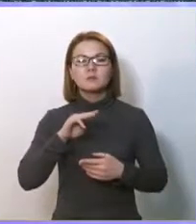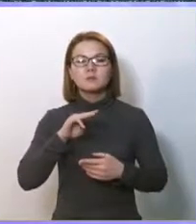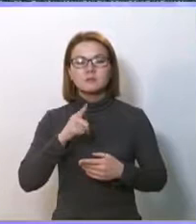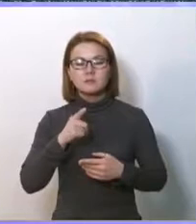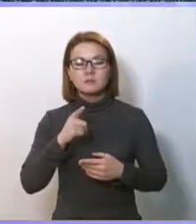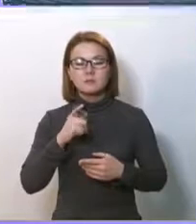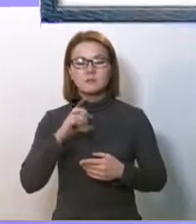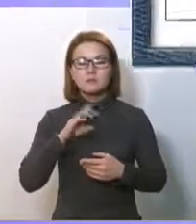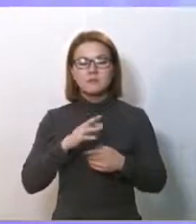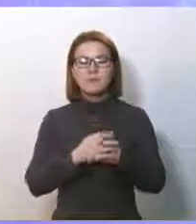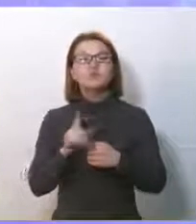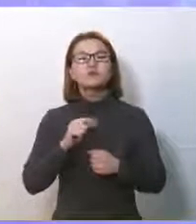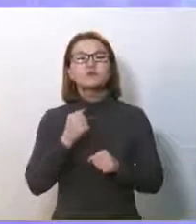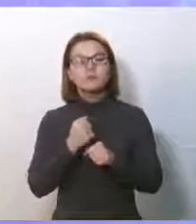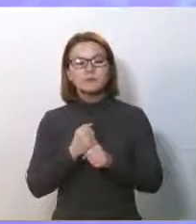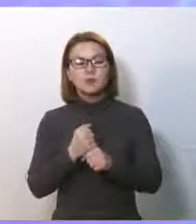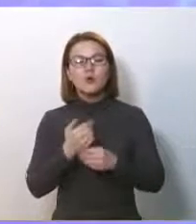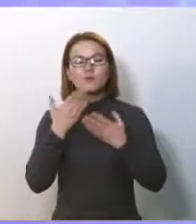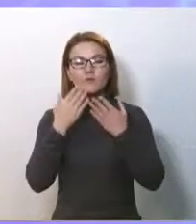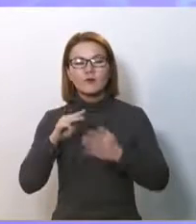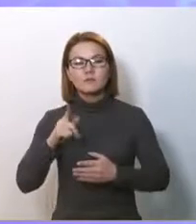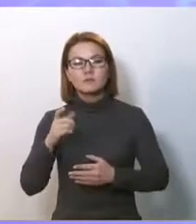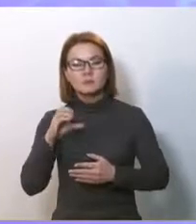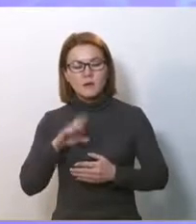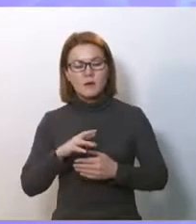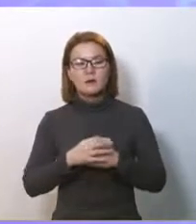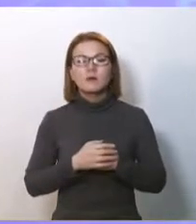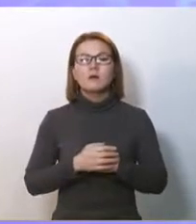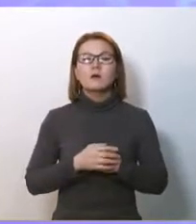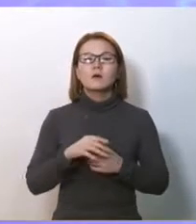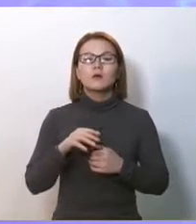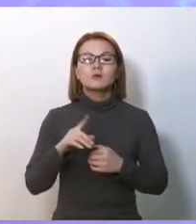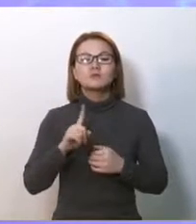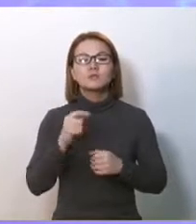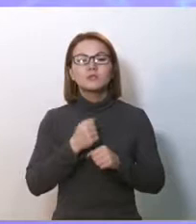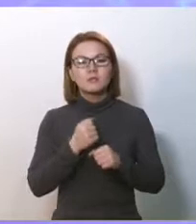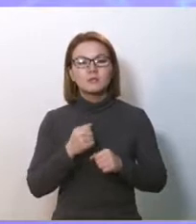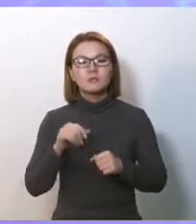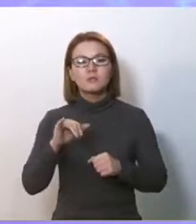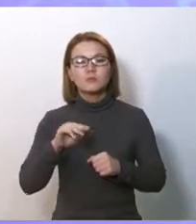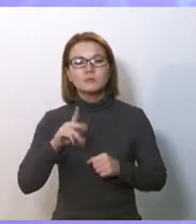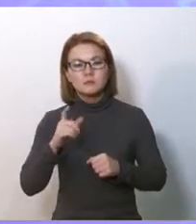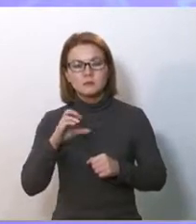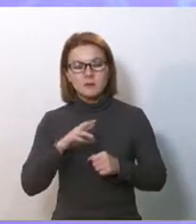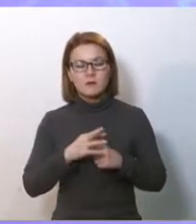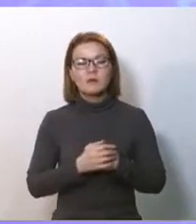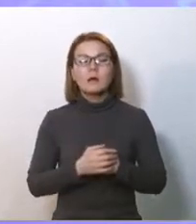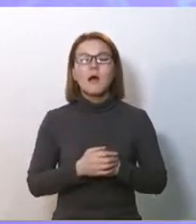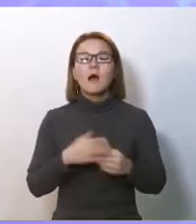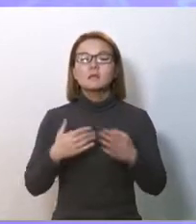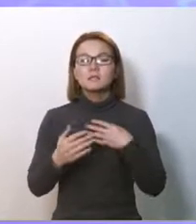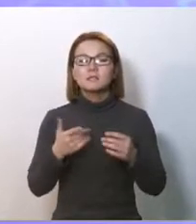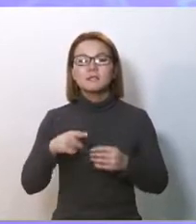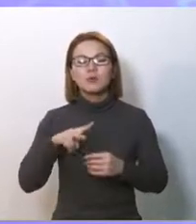Что делать? Умываться. Что сделать? Умыться. Если глагол в